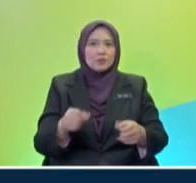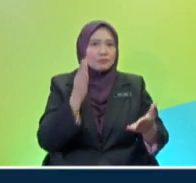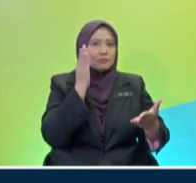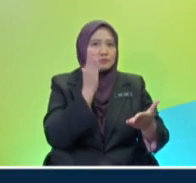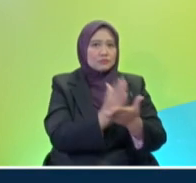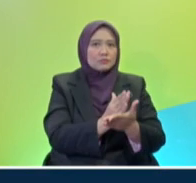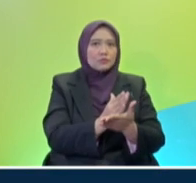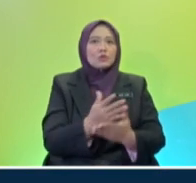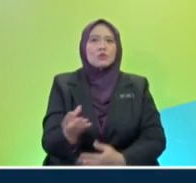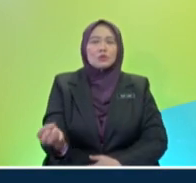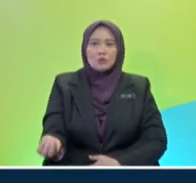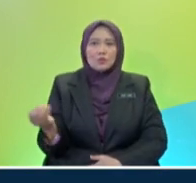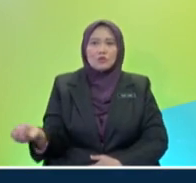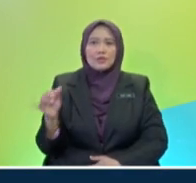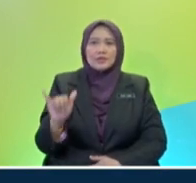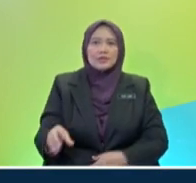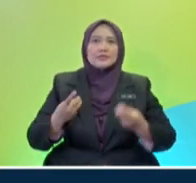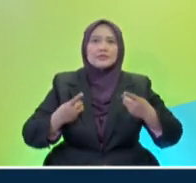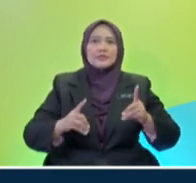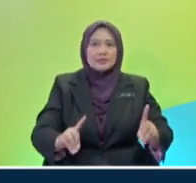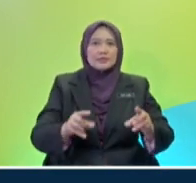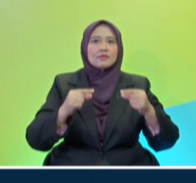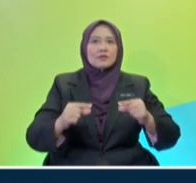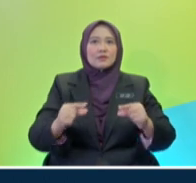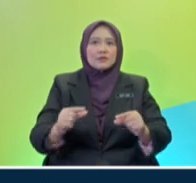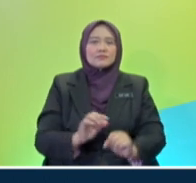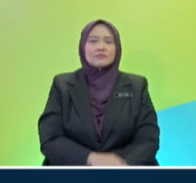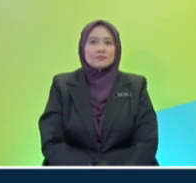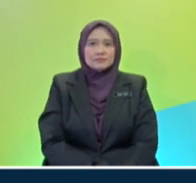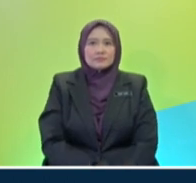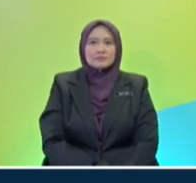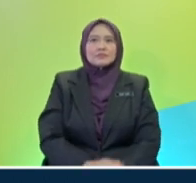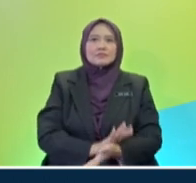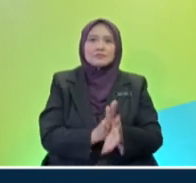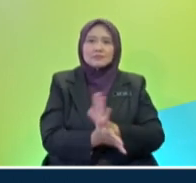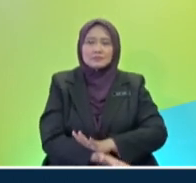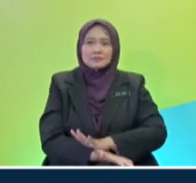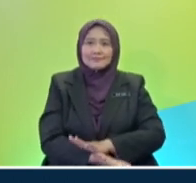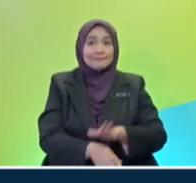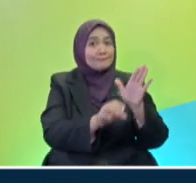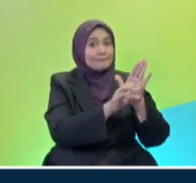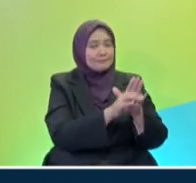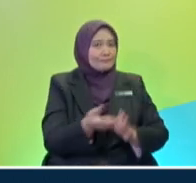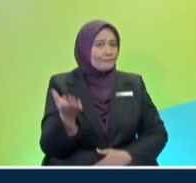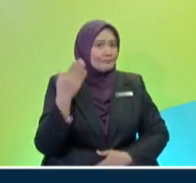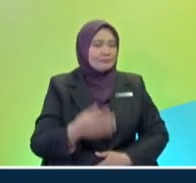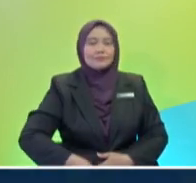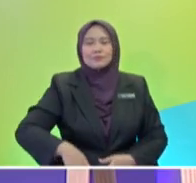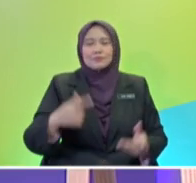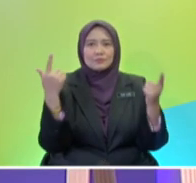objek yang sedang bergerak Oke jadi contohnya dalam perlawanan